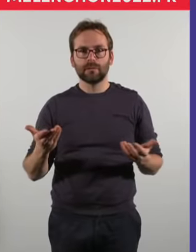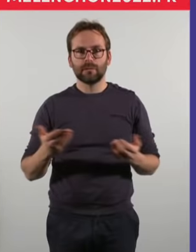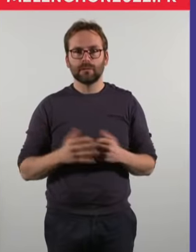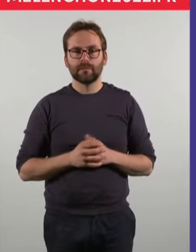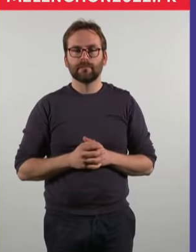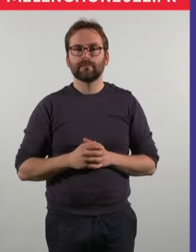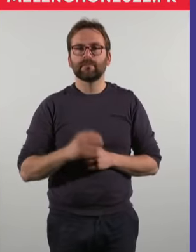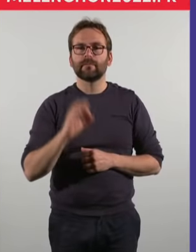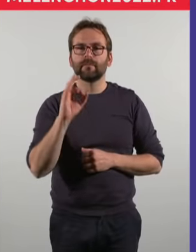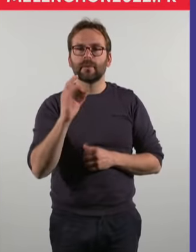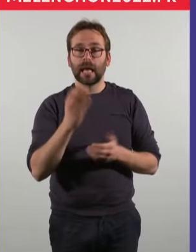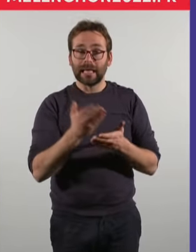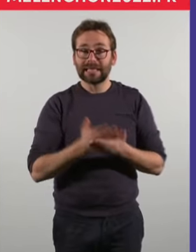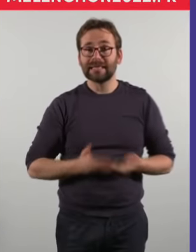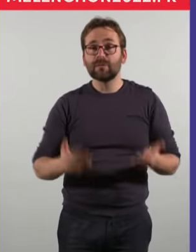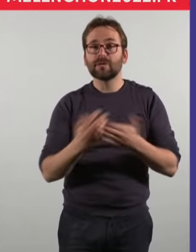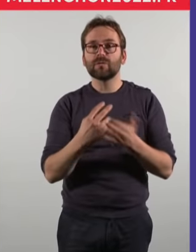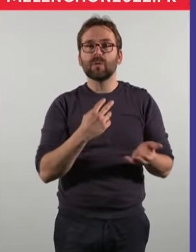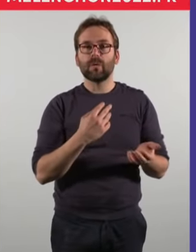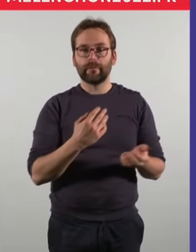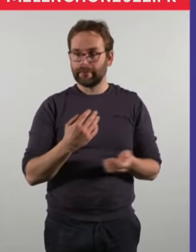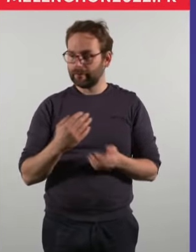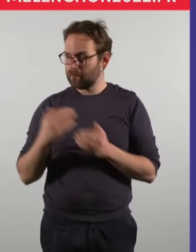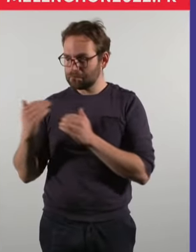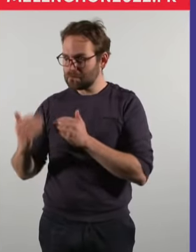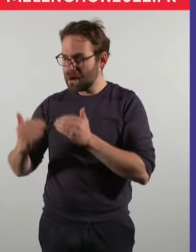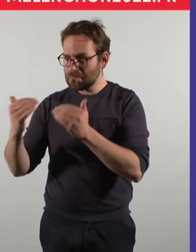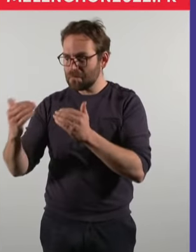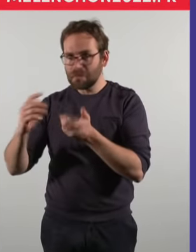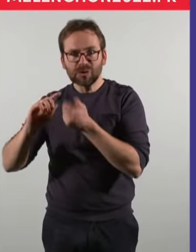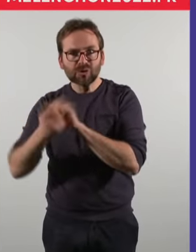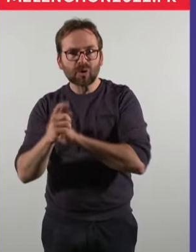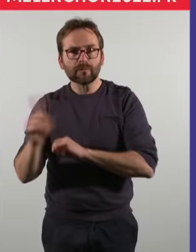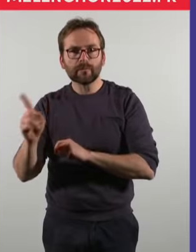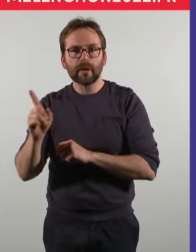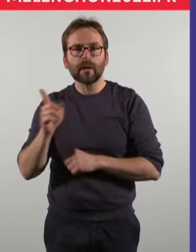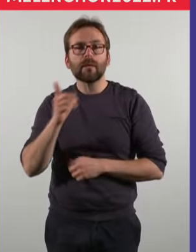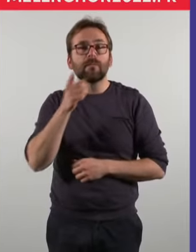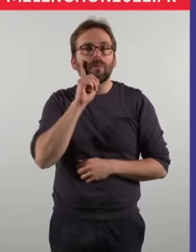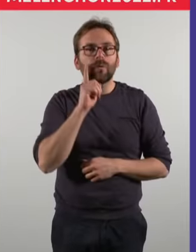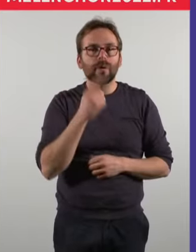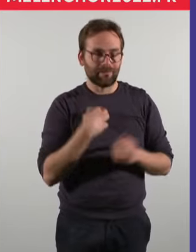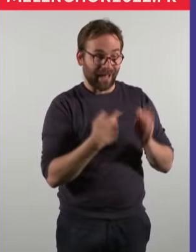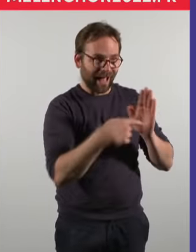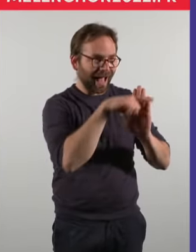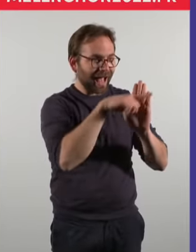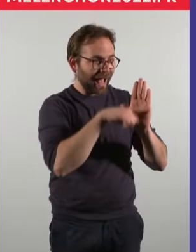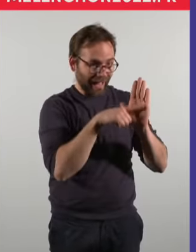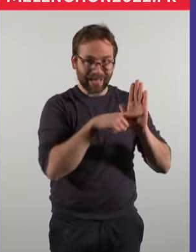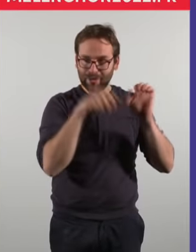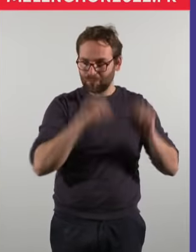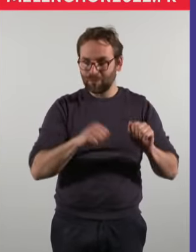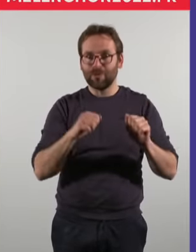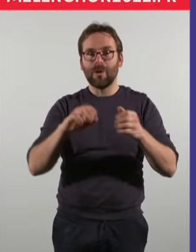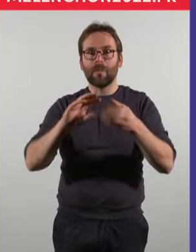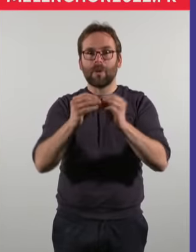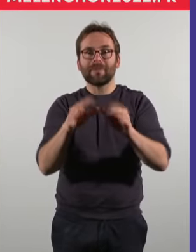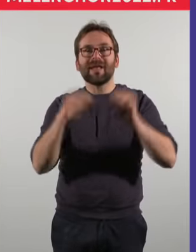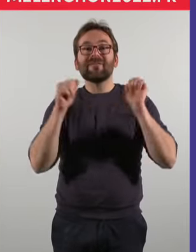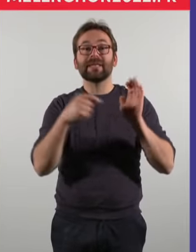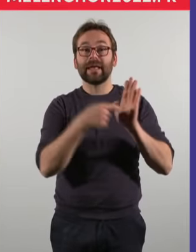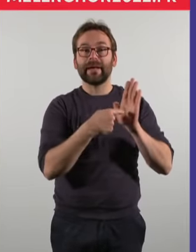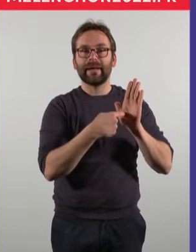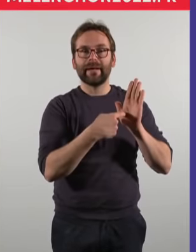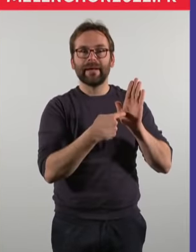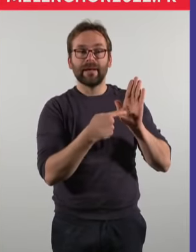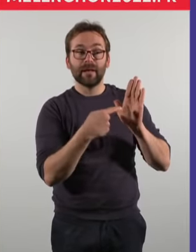Si la situation ne se débloque pas, c'est parce que les mesures grâce auxquelles on aurait le plus de chances d'éviter la catastrophe